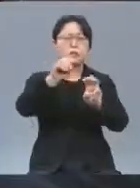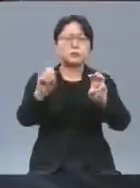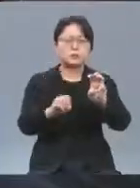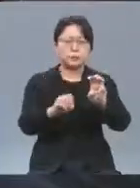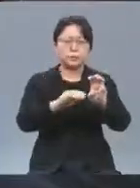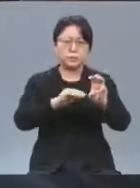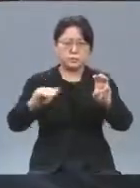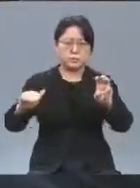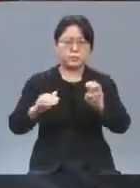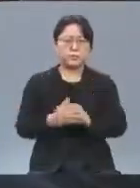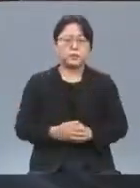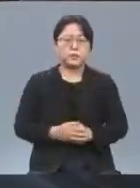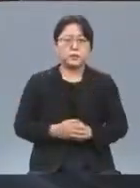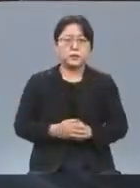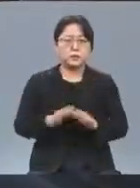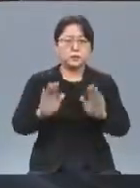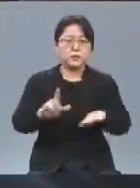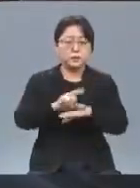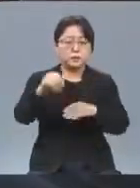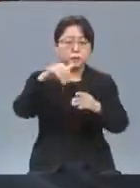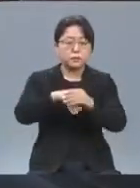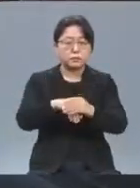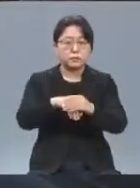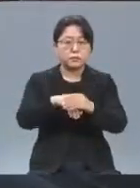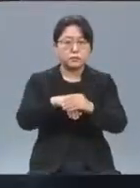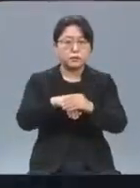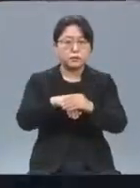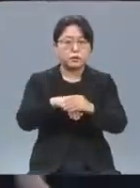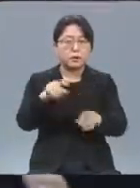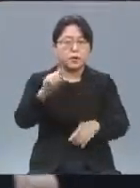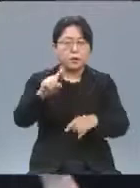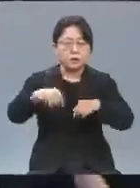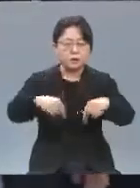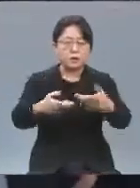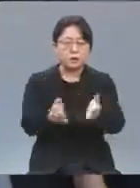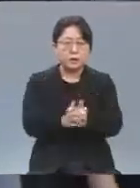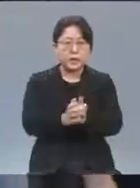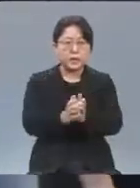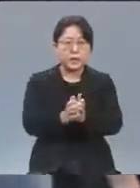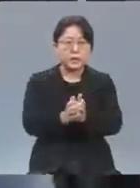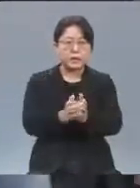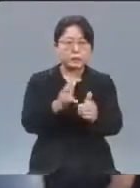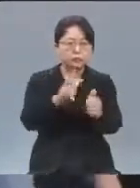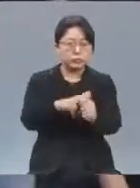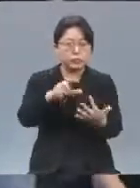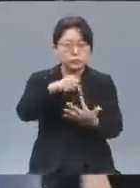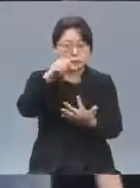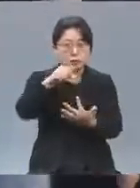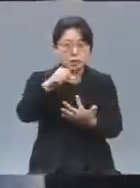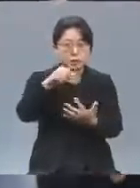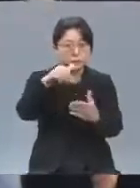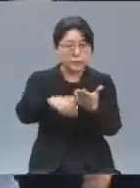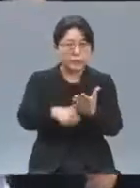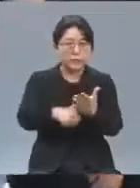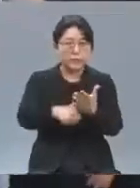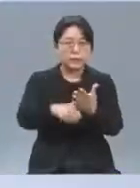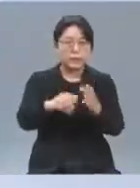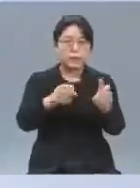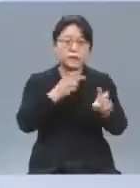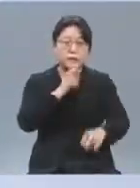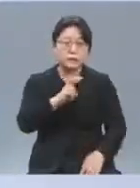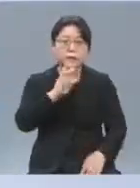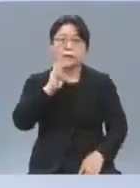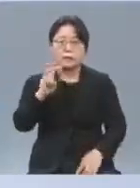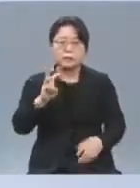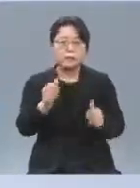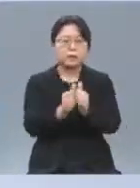30%에 그쳤습니다. 이번 지방선거에서 어느 정당의 광역단체장 후보를 선택했느냐는 질문에는 20대와